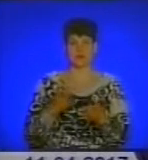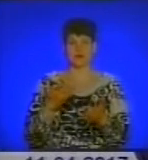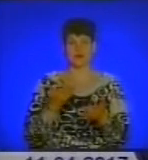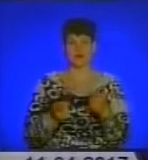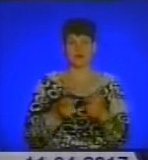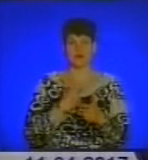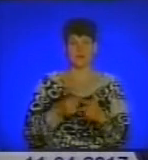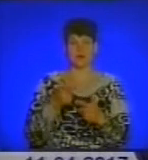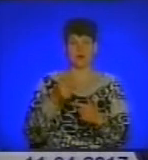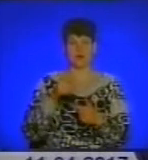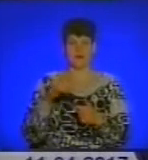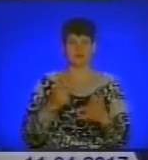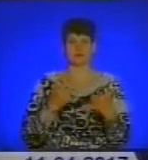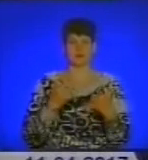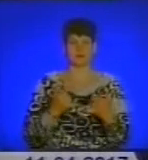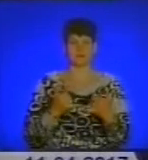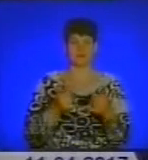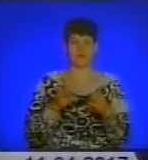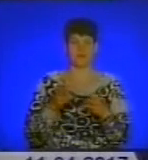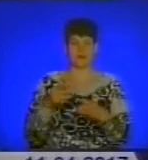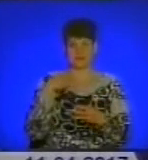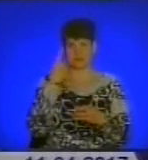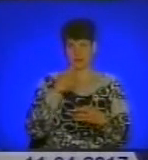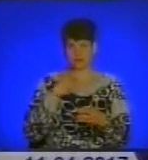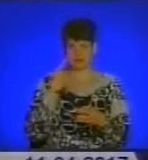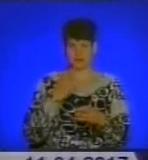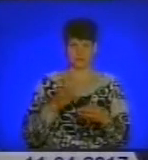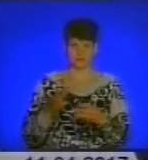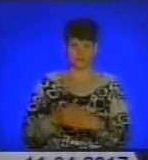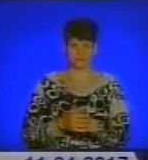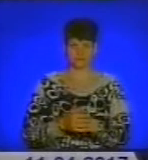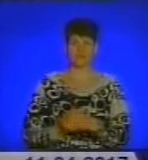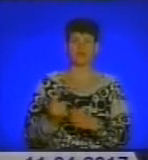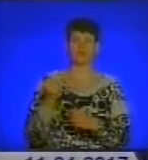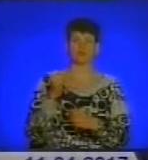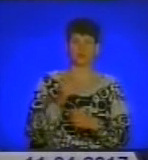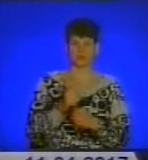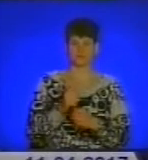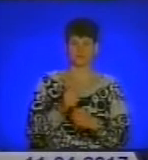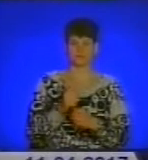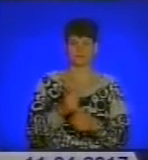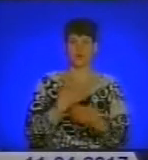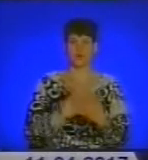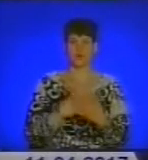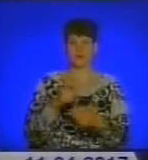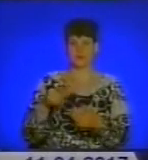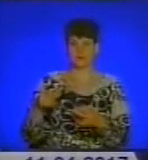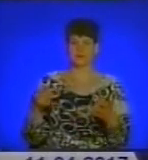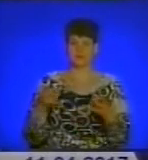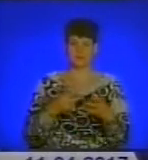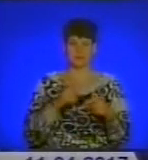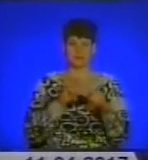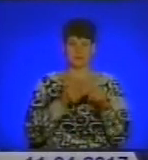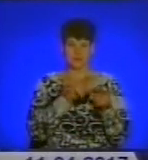газом для опалення, індивідуальним опалення. І тому громадянам варто слідкувати